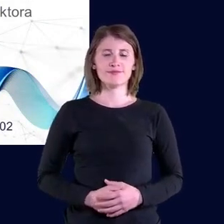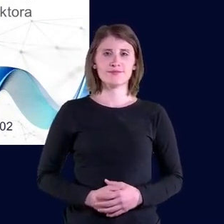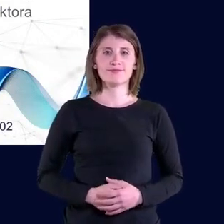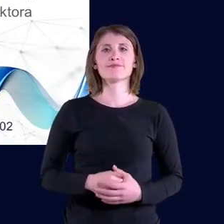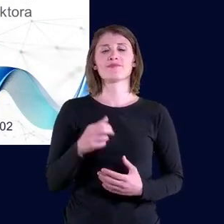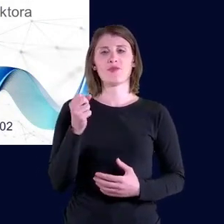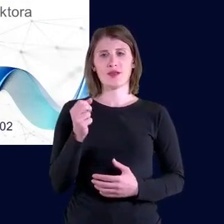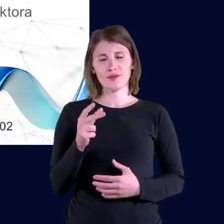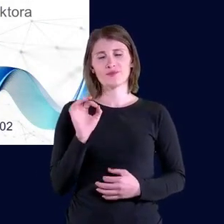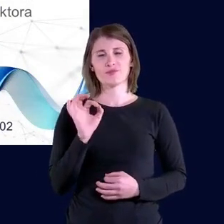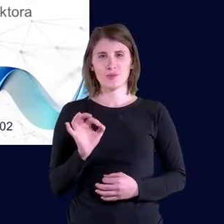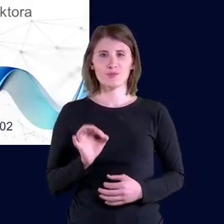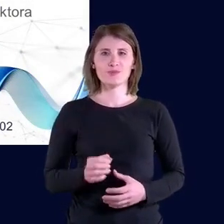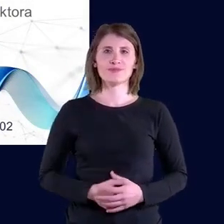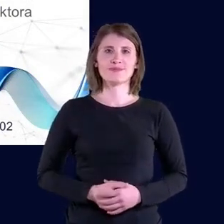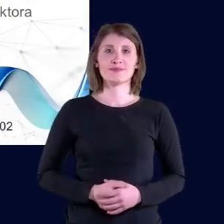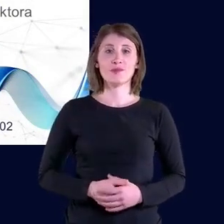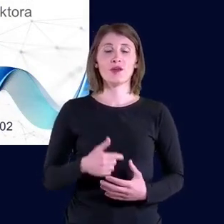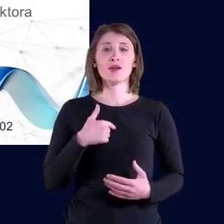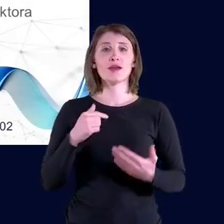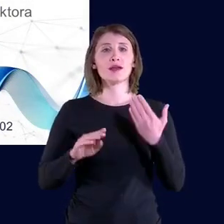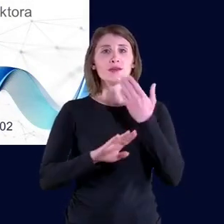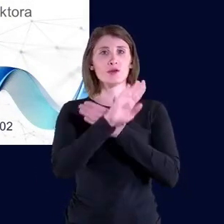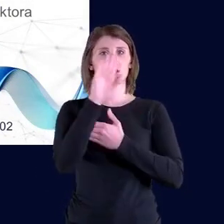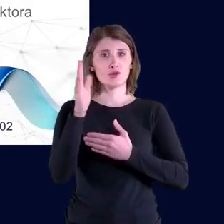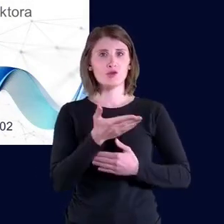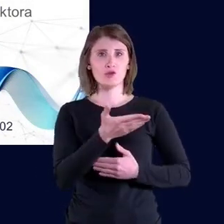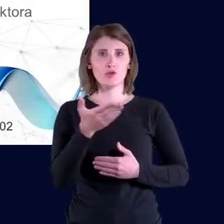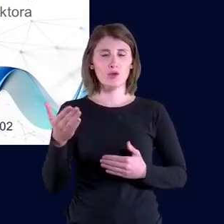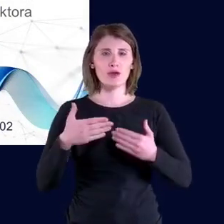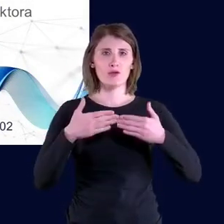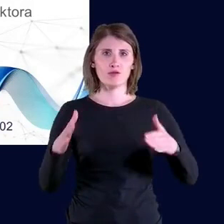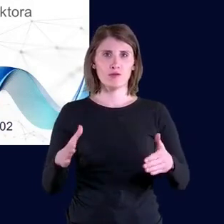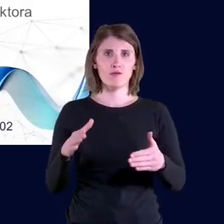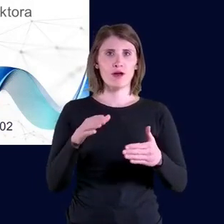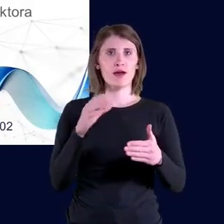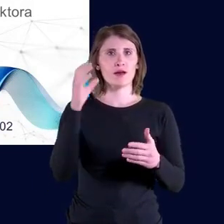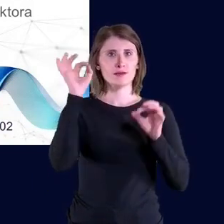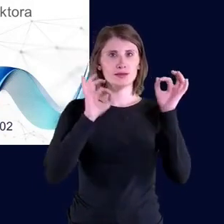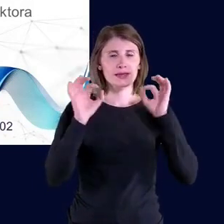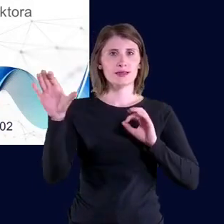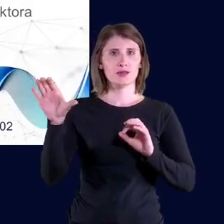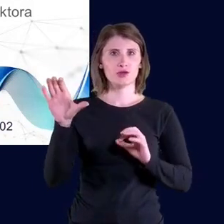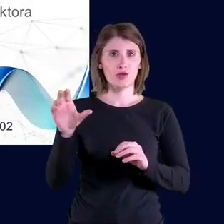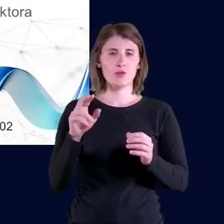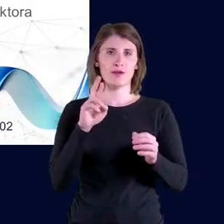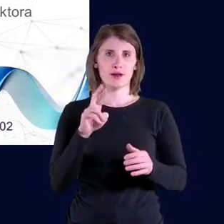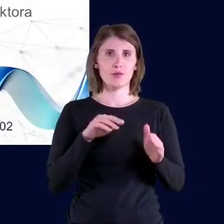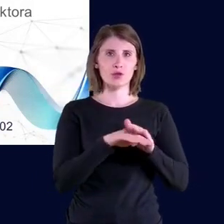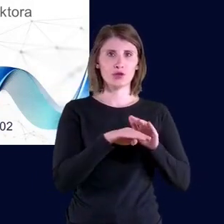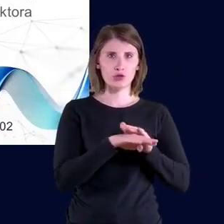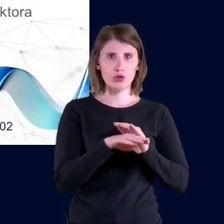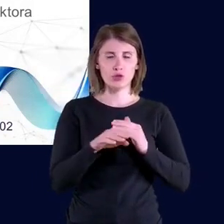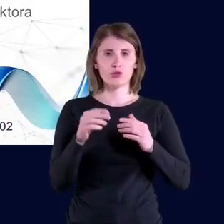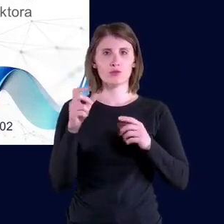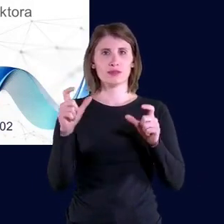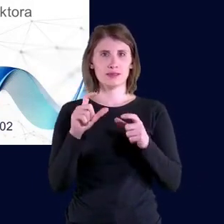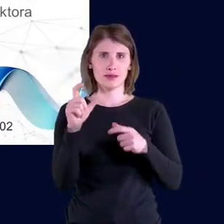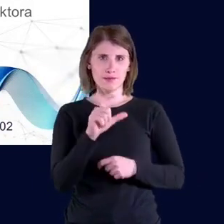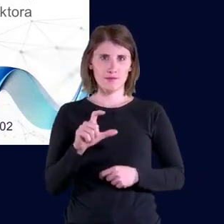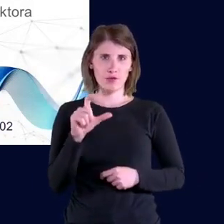i tak jest zaprezentuję przed państwem otwartezasoby w repozytorium cyfrowe instytutów naukowych